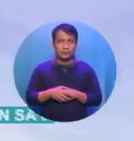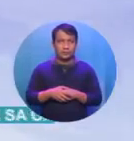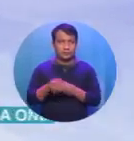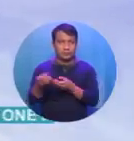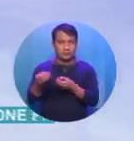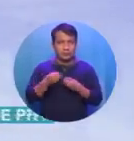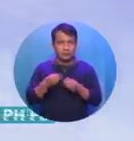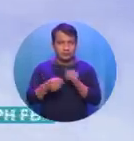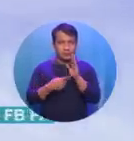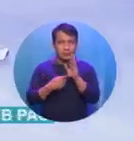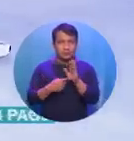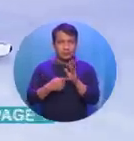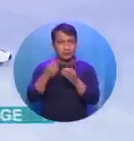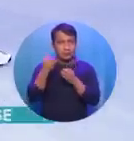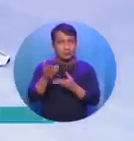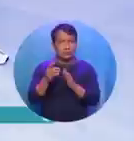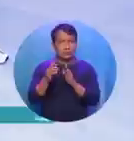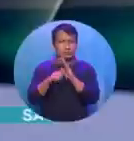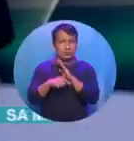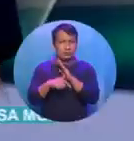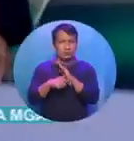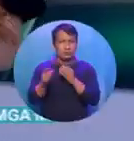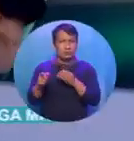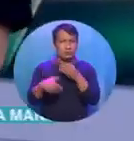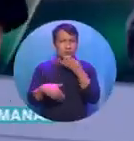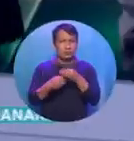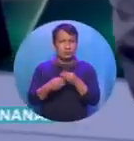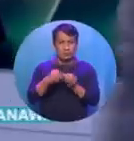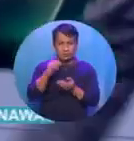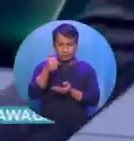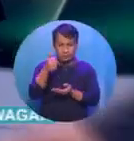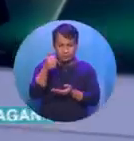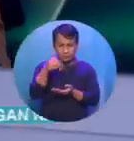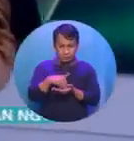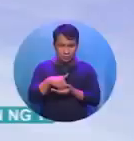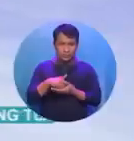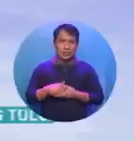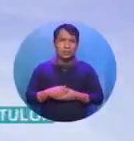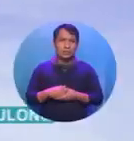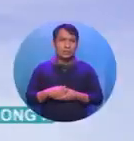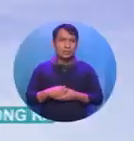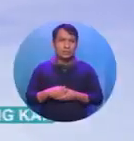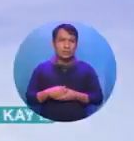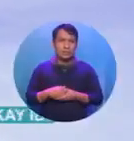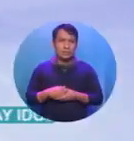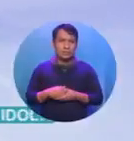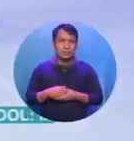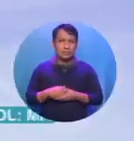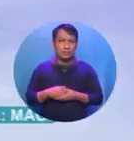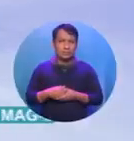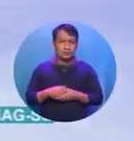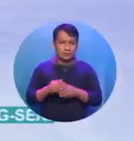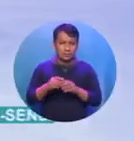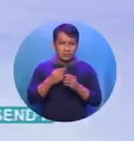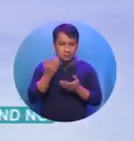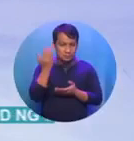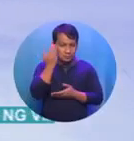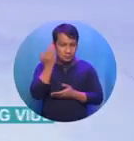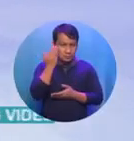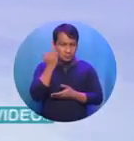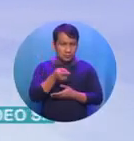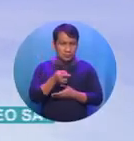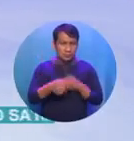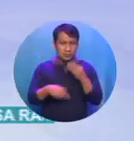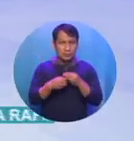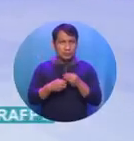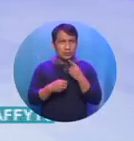very good. At dial na, 10,000 pesos. Magpapanggap kayo na, ano ba yung